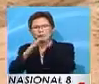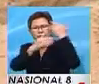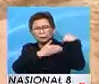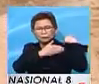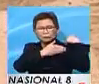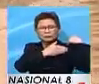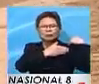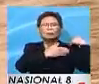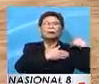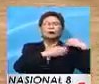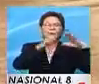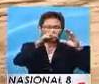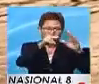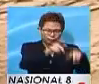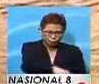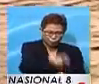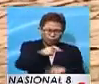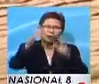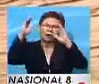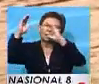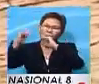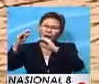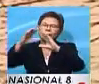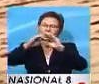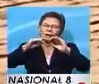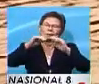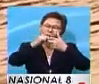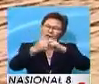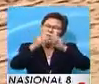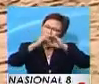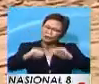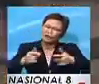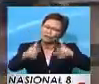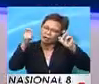berharap masalah itu dapat diselesaikan secepat